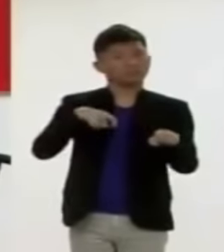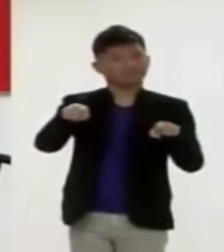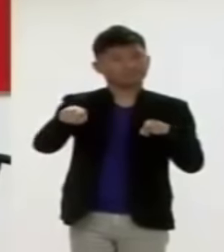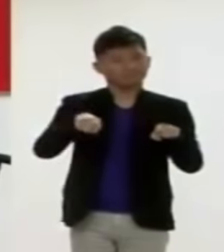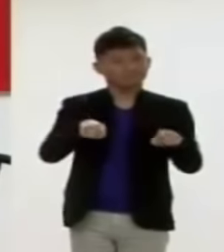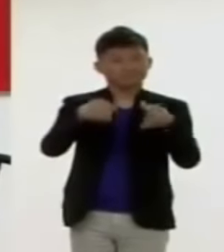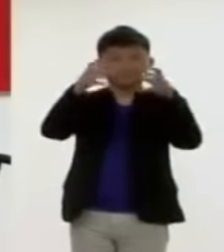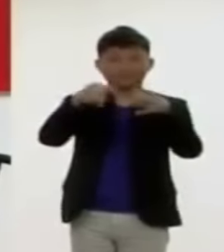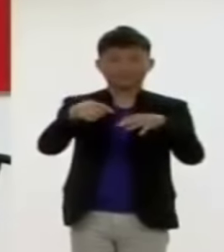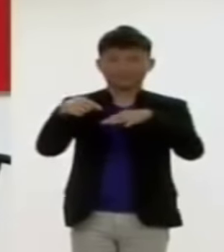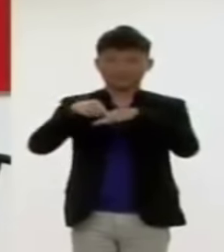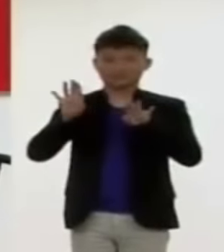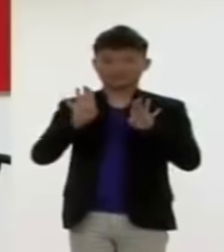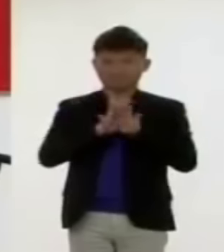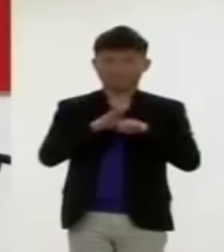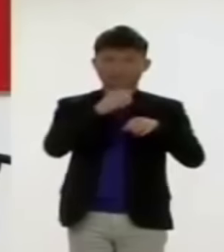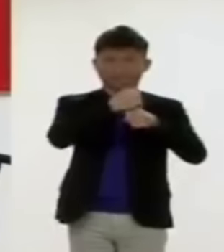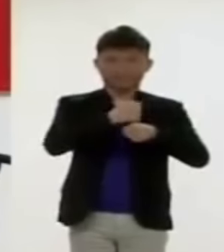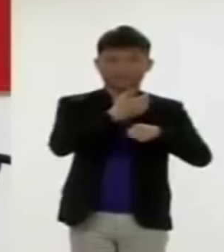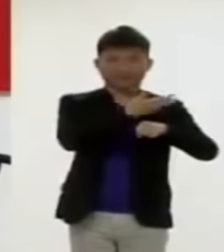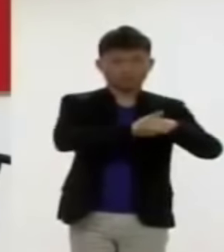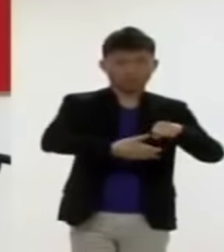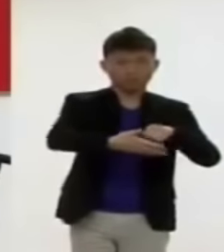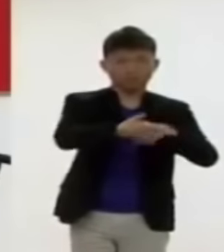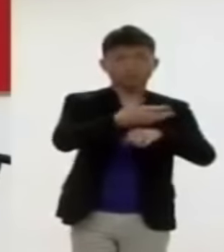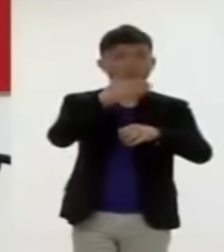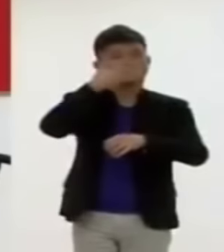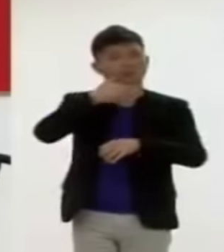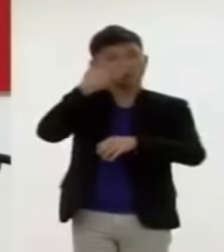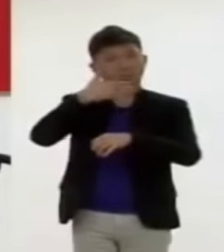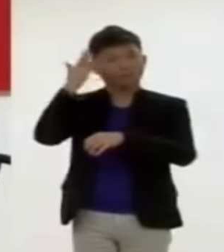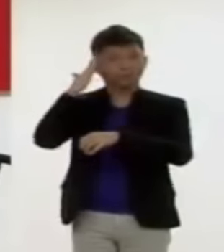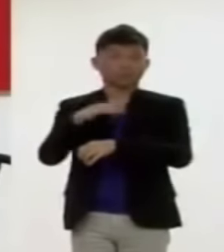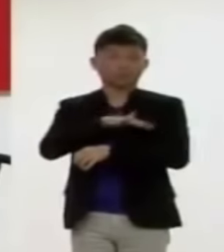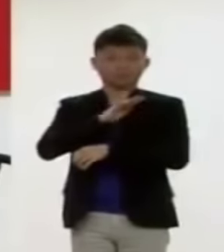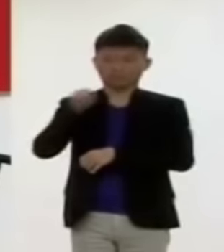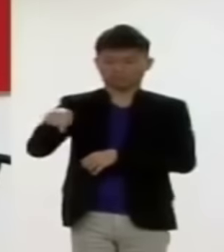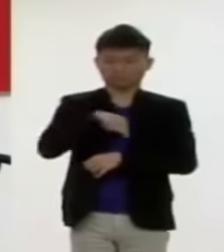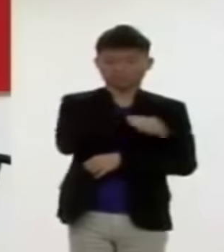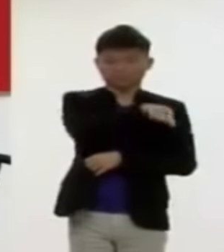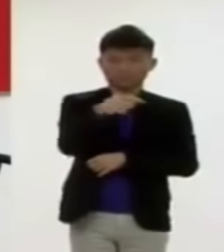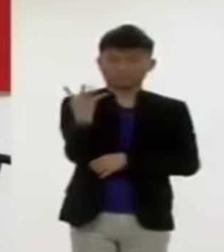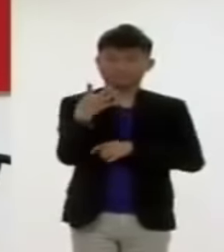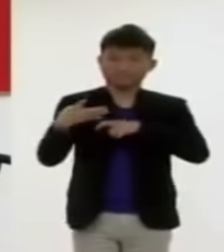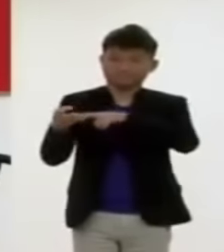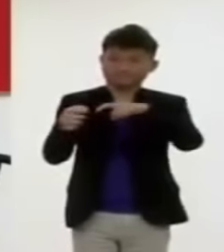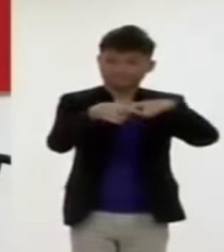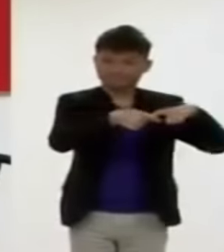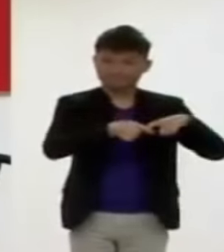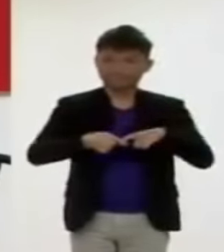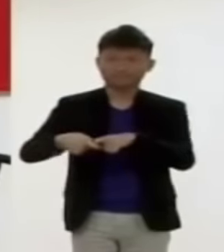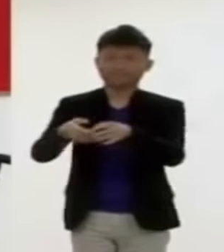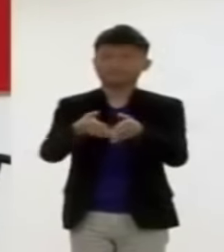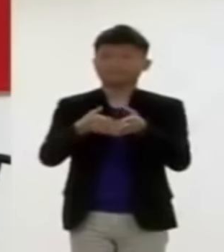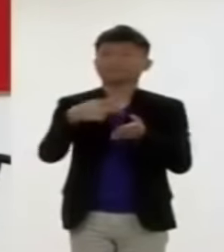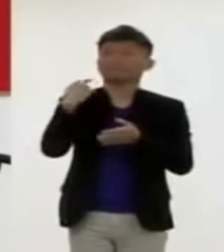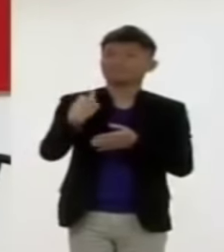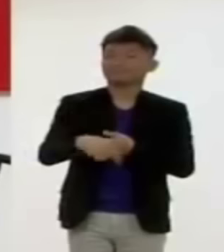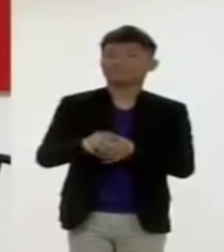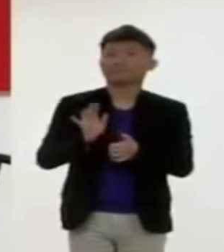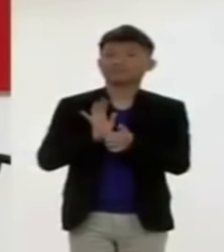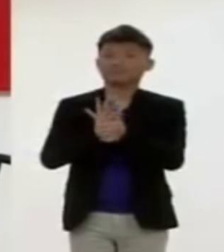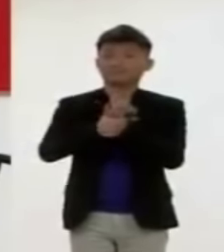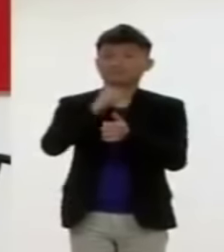门、马祖、澎湖、乌丘的医疗网，以及协助台